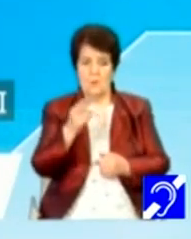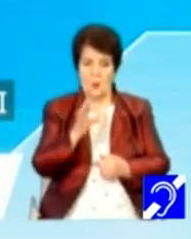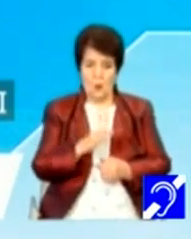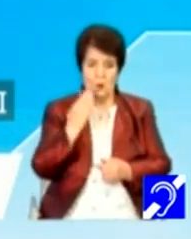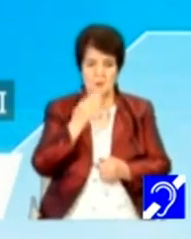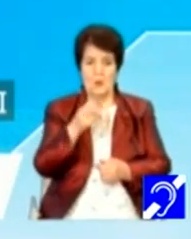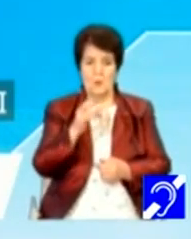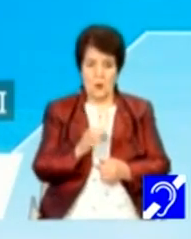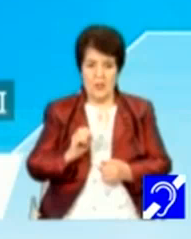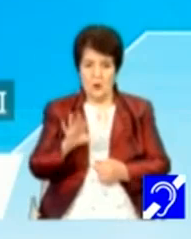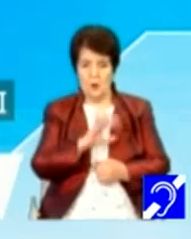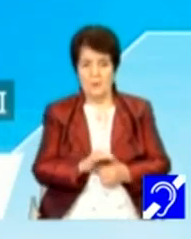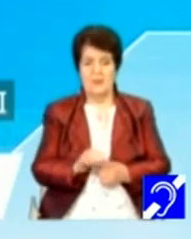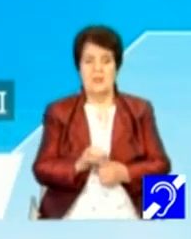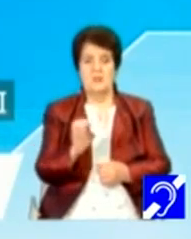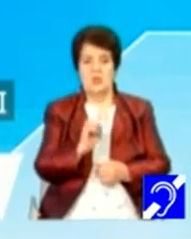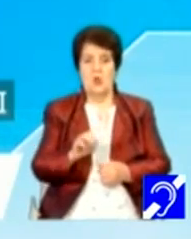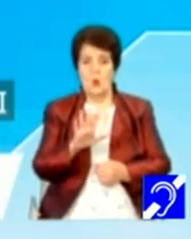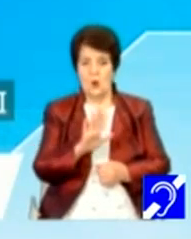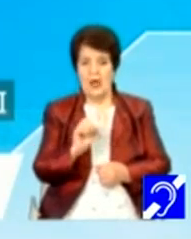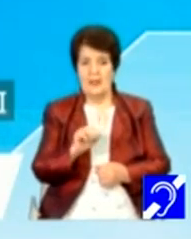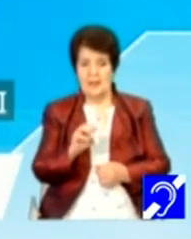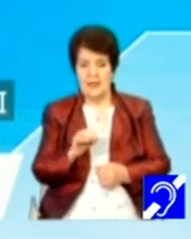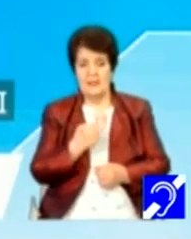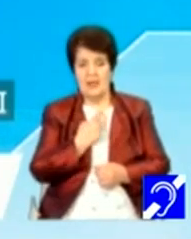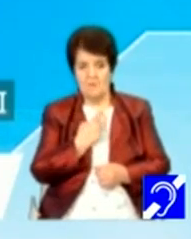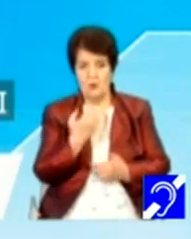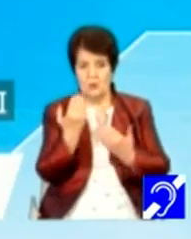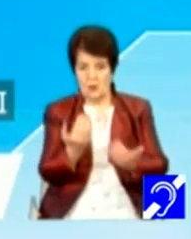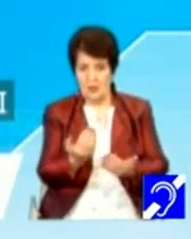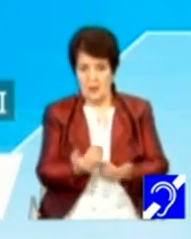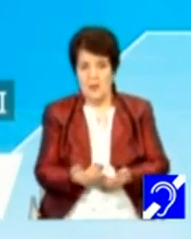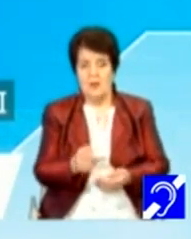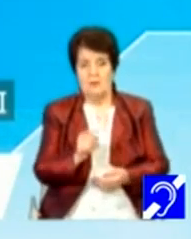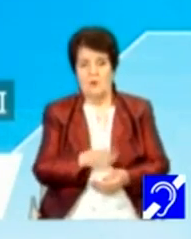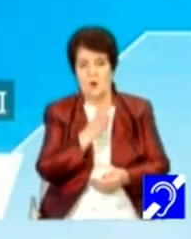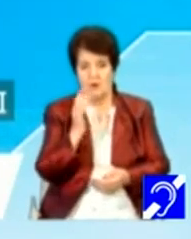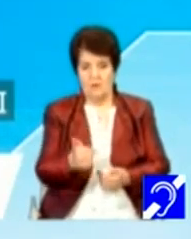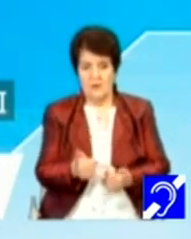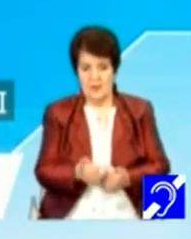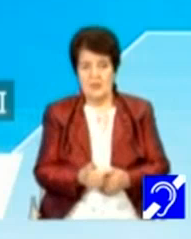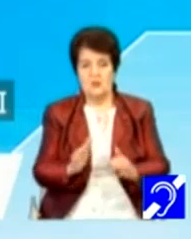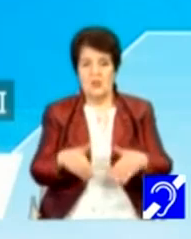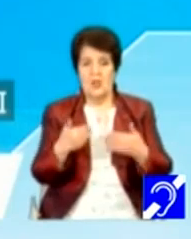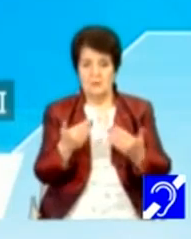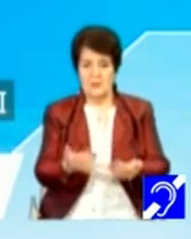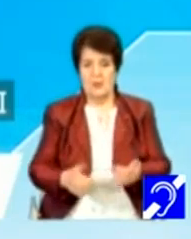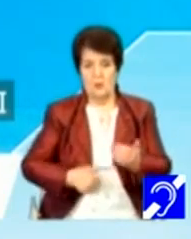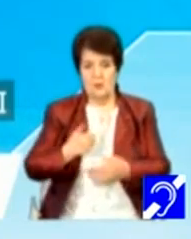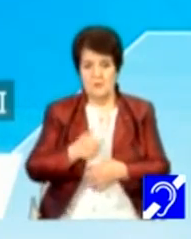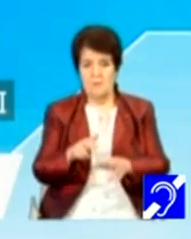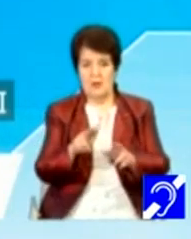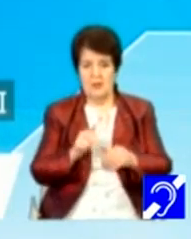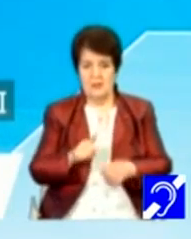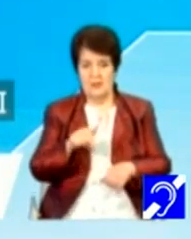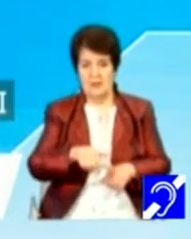pro-românească, pro-europeană și euroatlantică. Dând votul pentru AUR, puteți fi siguri că nu veți fi trădați și veți fi reprezentați cu demnitate în Parlamentul